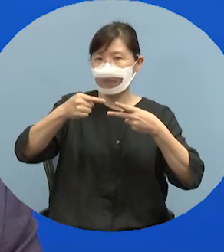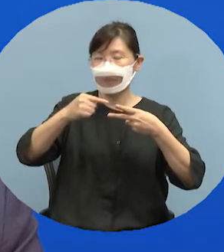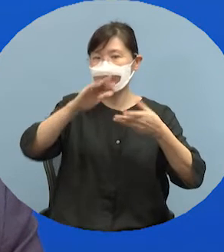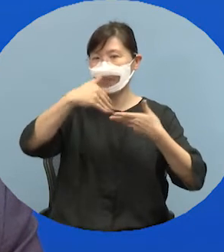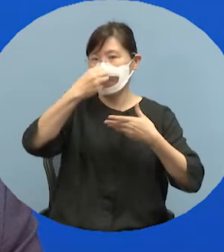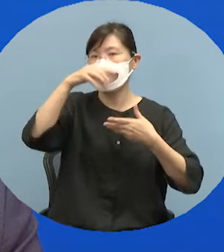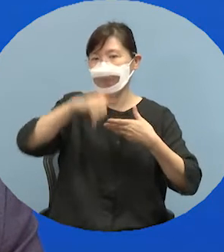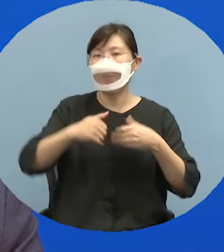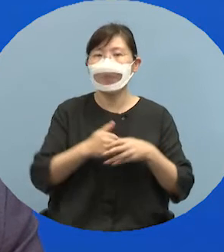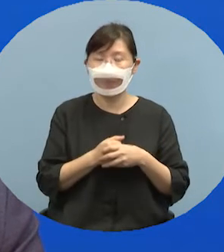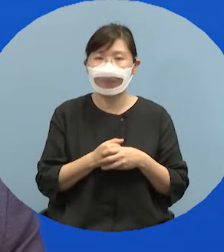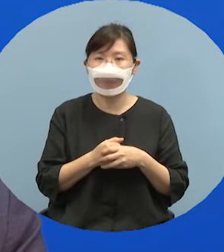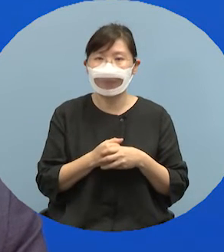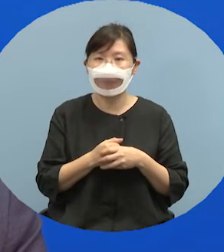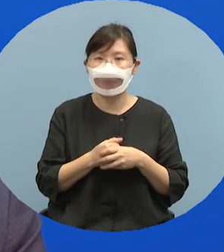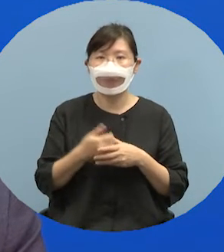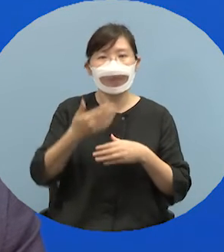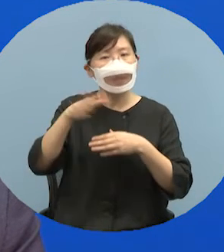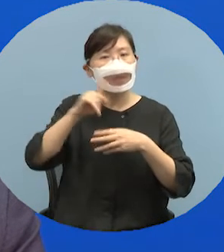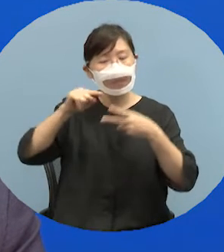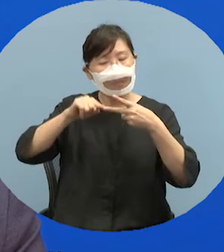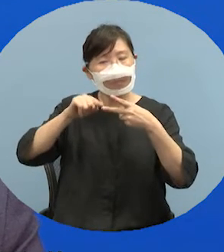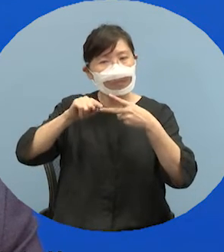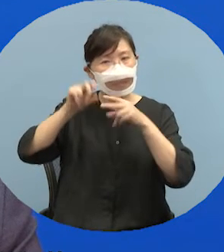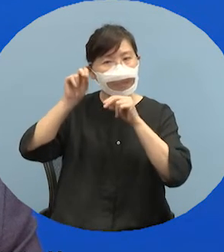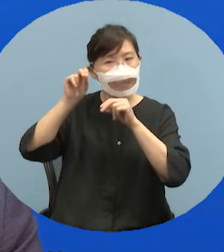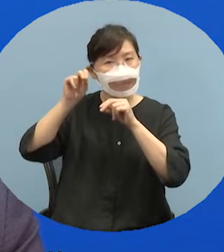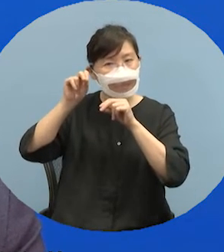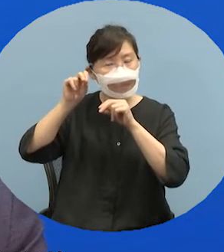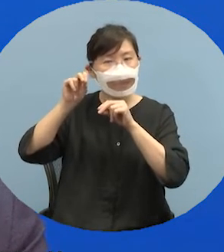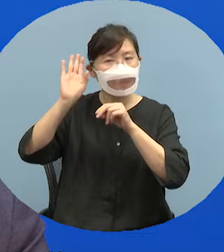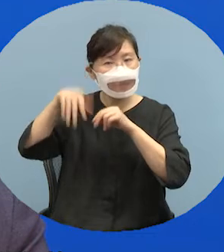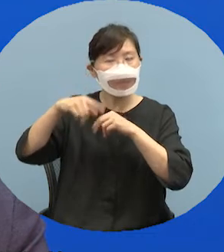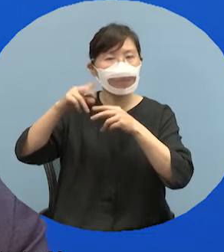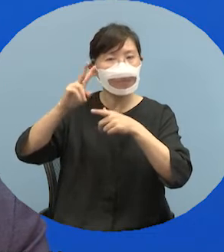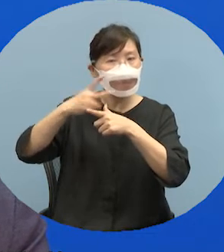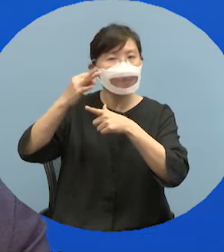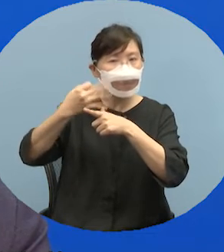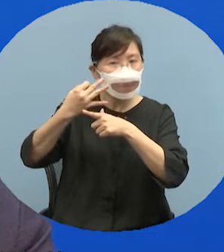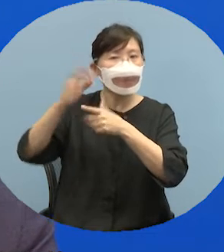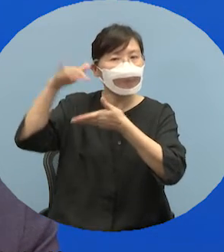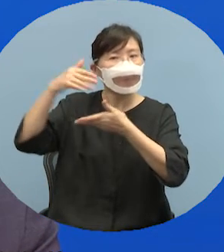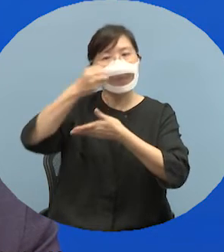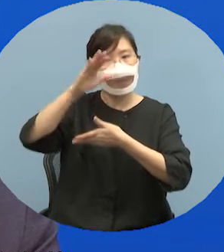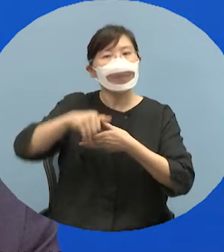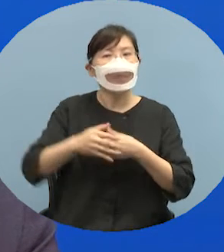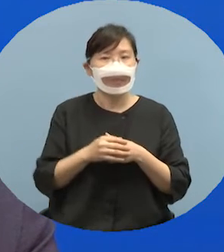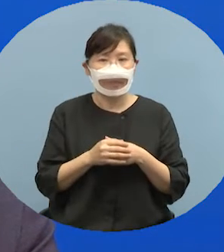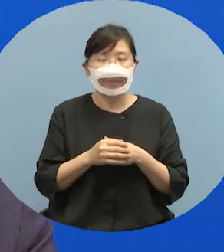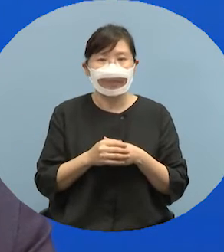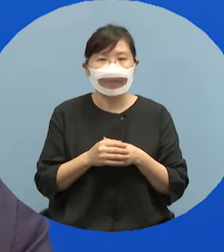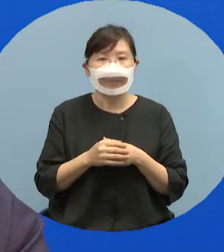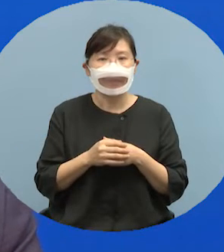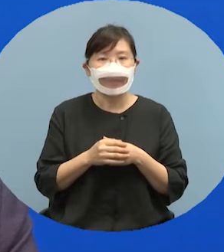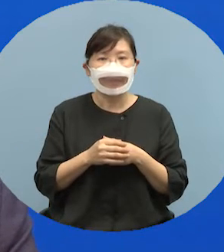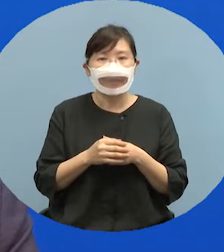港。其他我哋訂購咗嘅批次咧，將會喺未來兩三個月咧係陸續抵港。換句